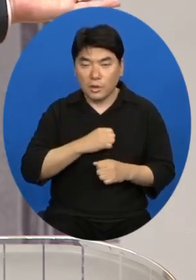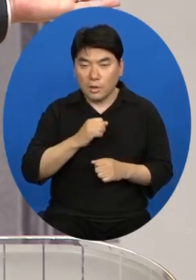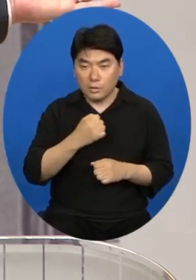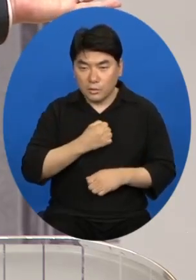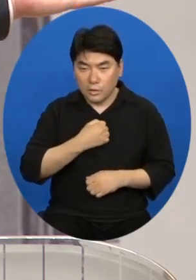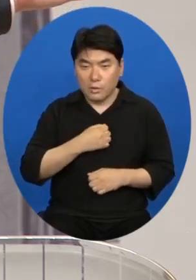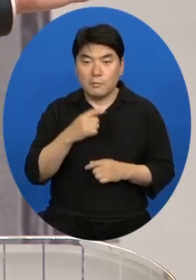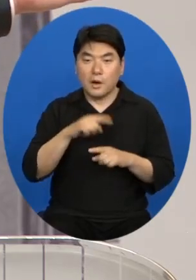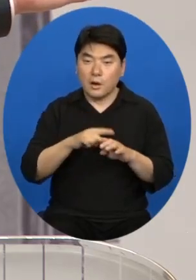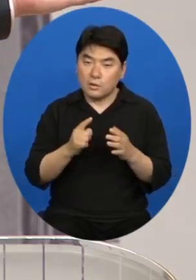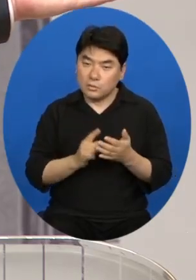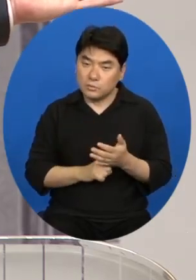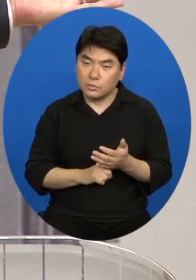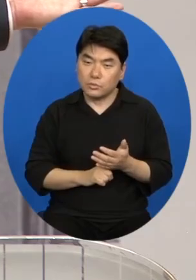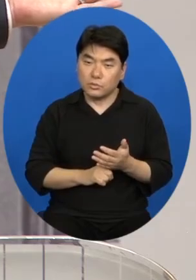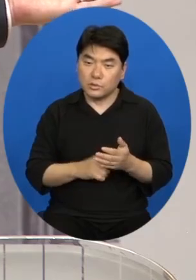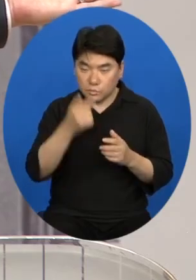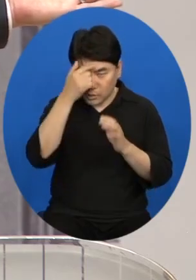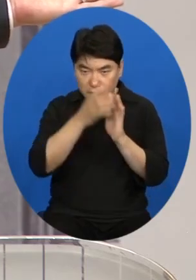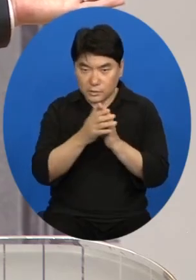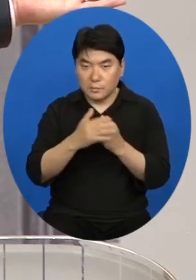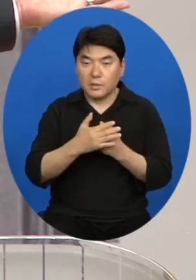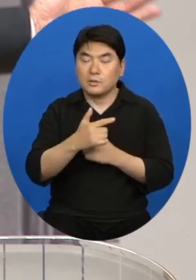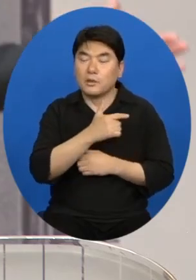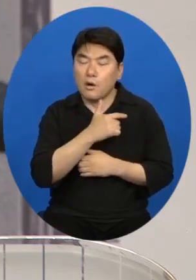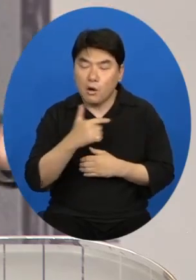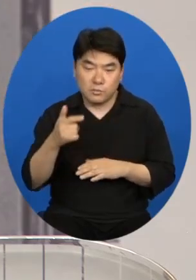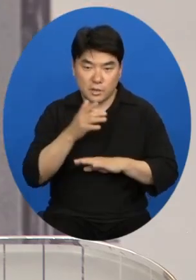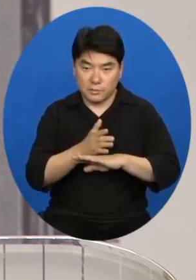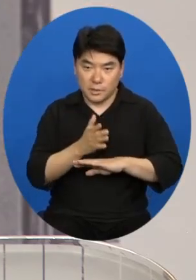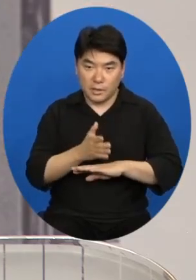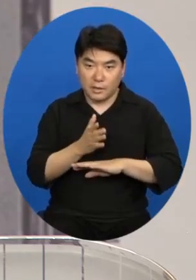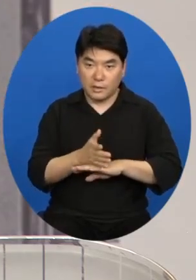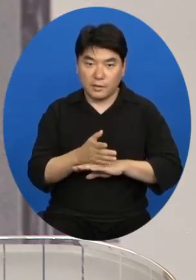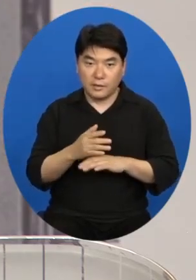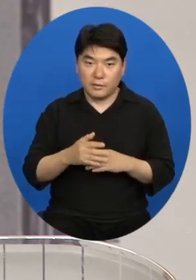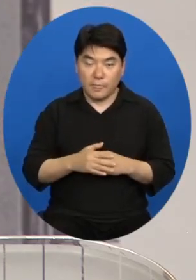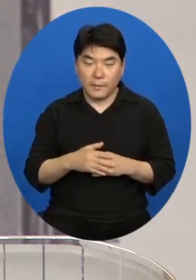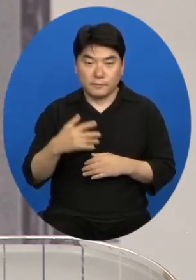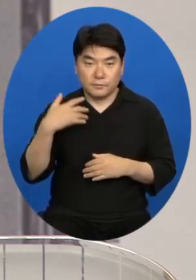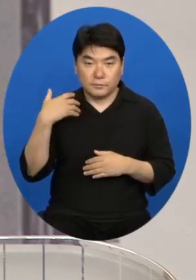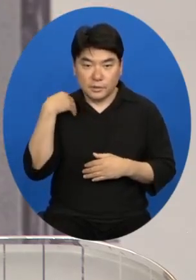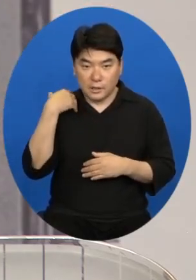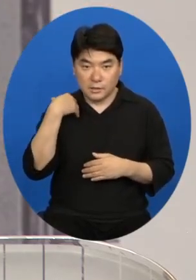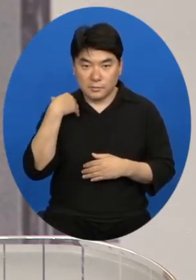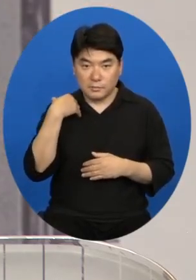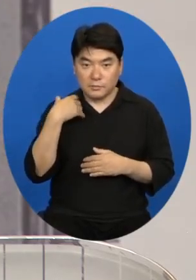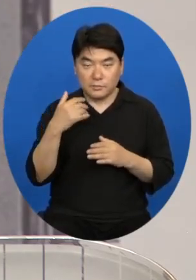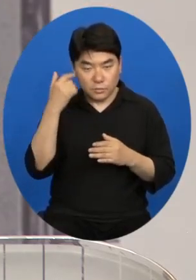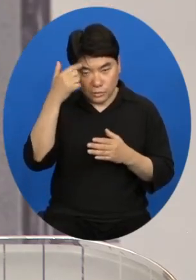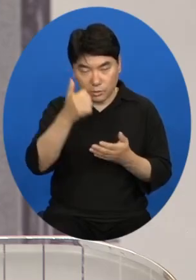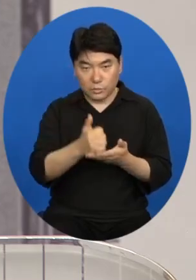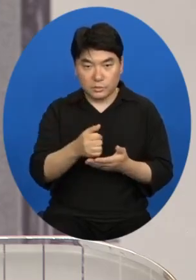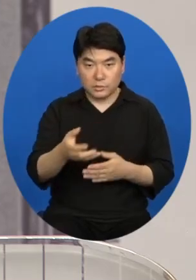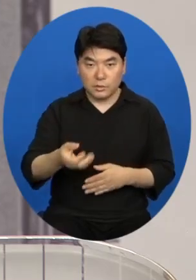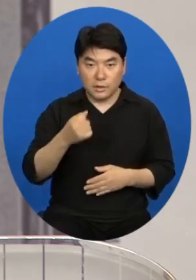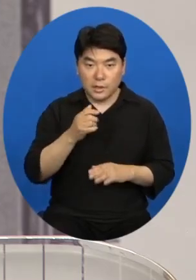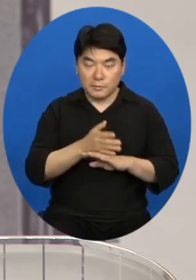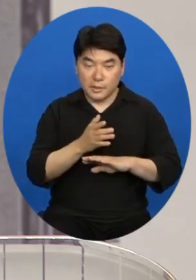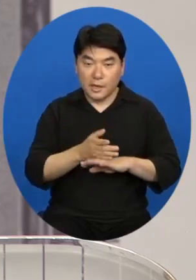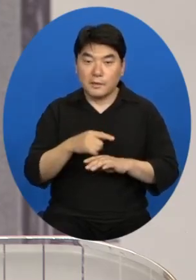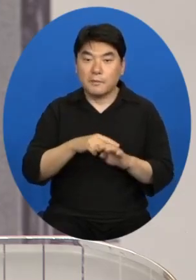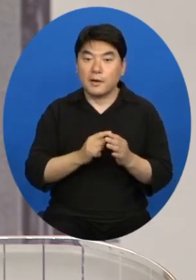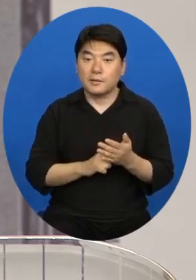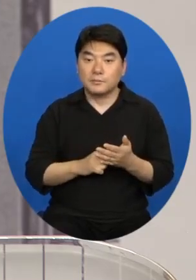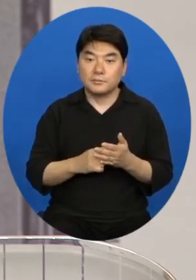드는지 아십니까? 너무 감사한 거예요. 여러분 담임자로서 그렇게 감사한 마음이 들 때 하나님